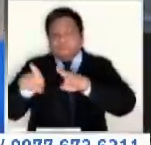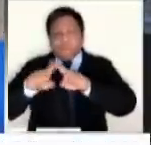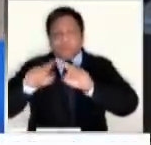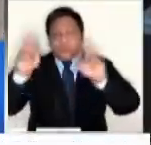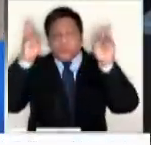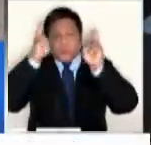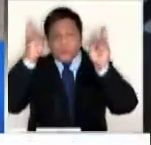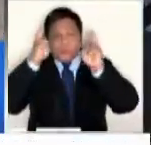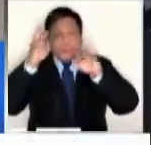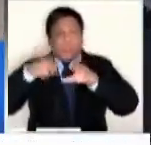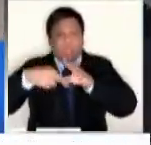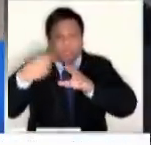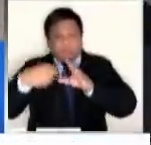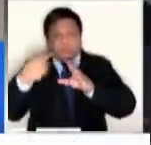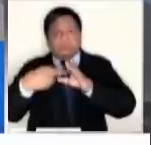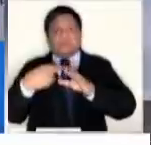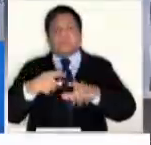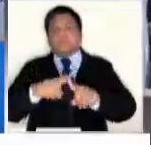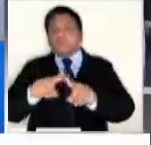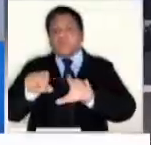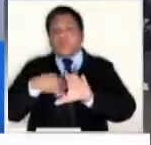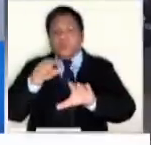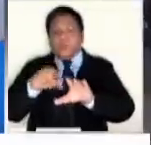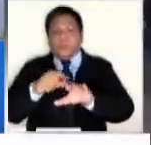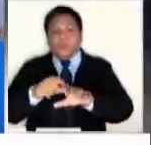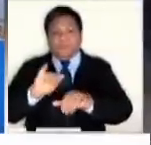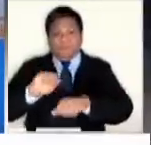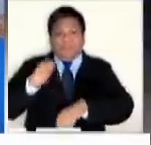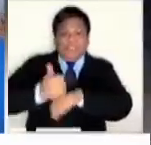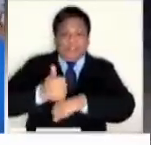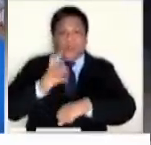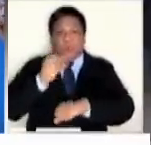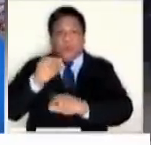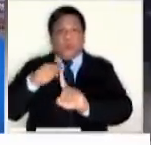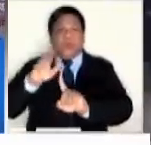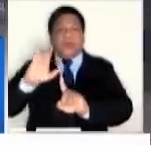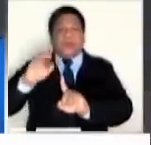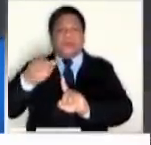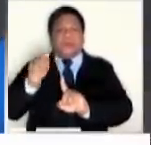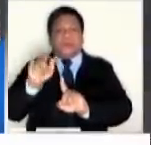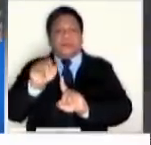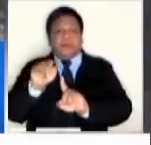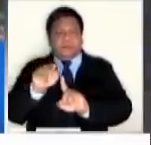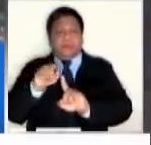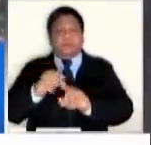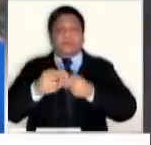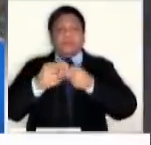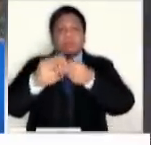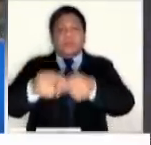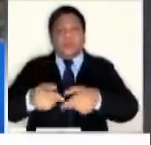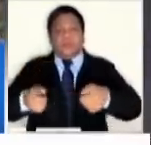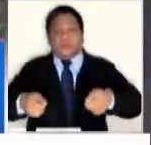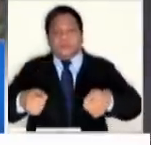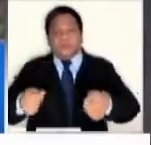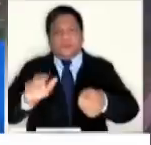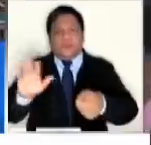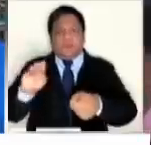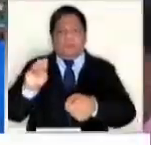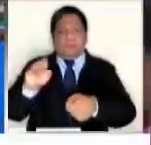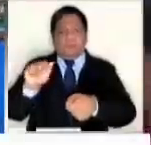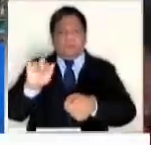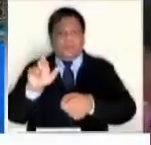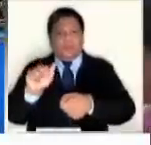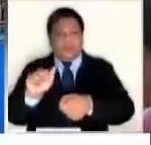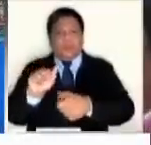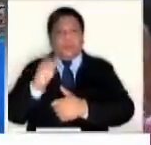items. Ayon sa isa sa mga organizer na si Christian Melviray, hinawag nila itong kariton ni Maria. Bukod kasi sa mga pagkain,